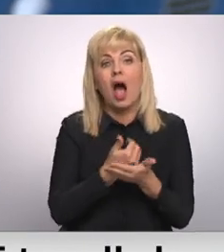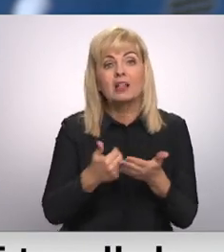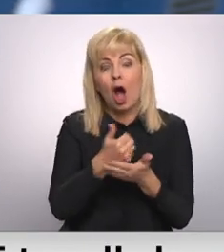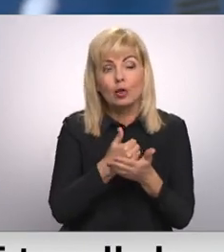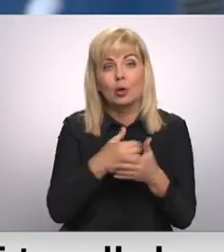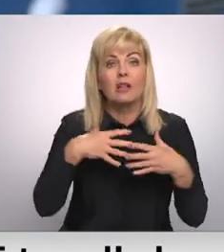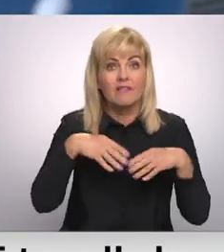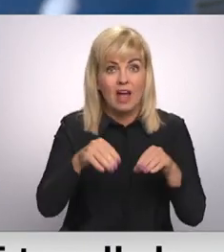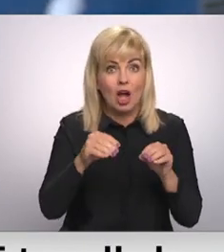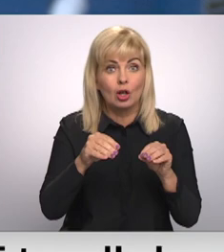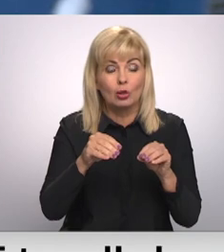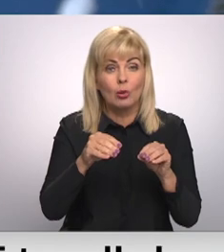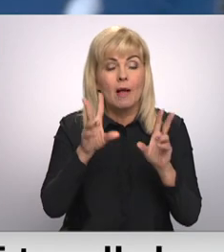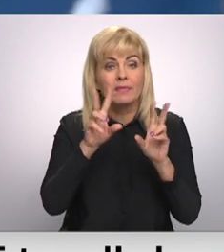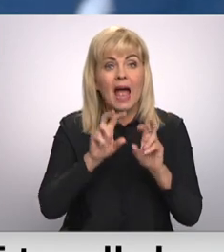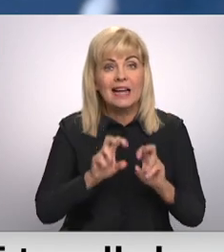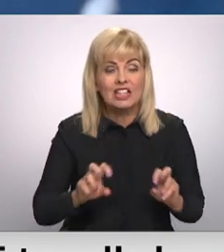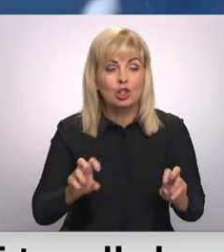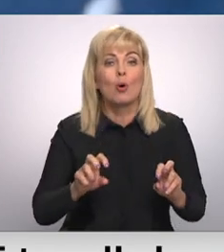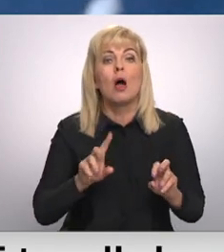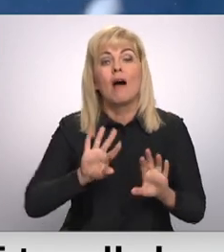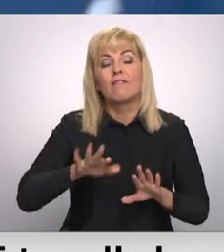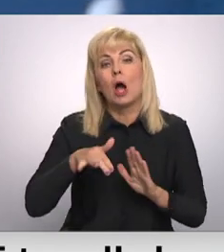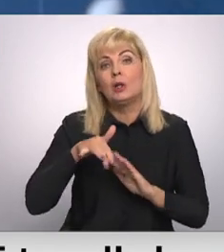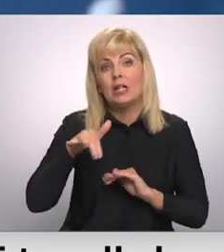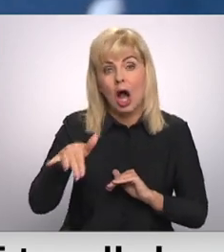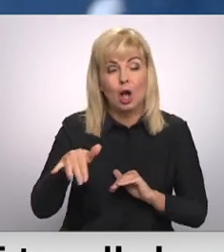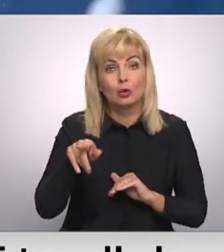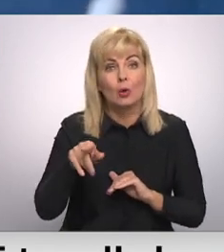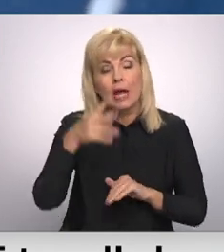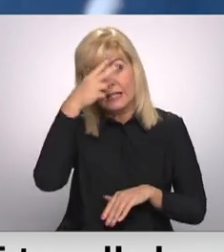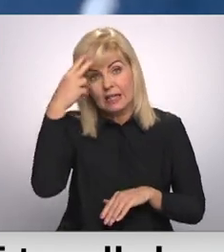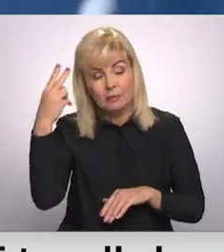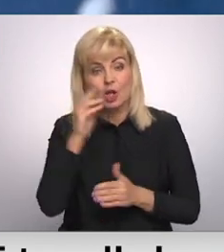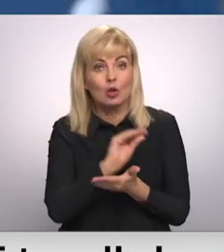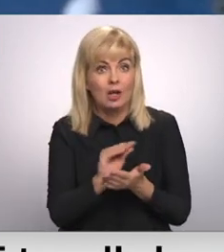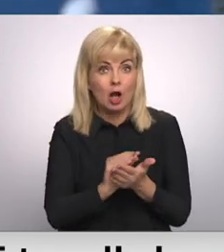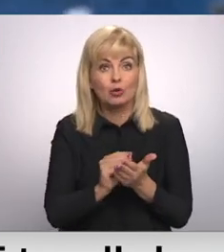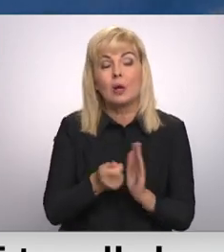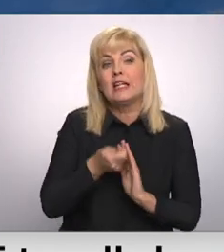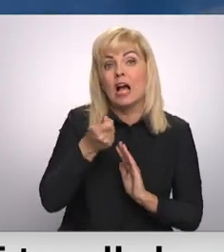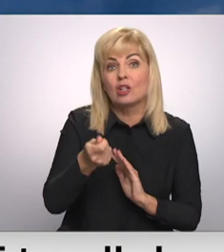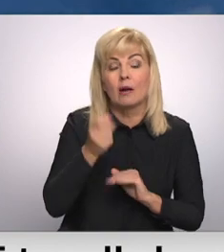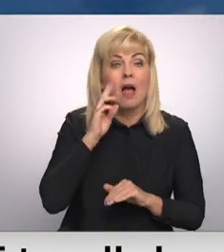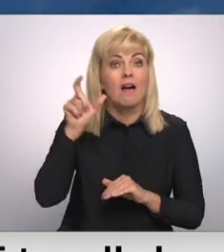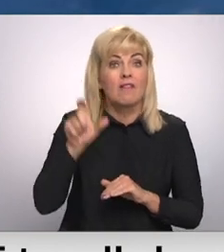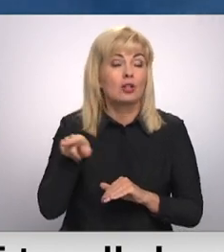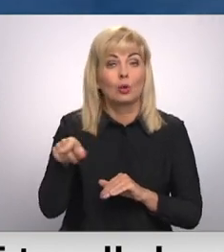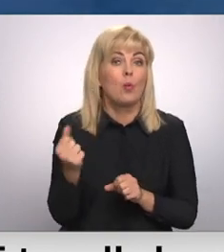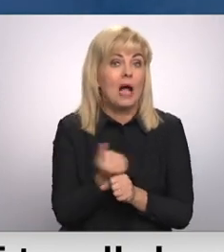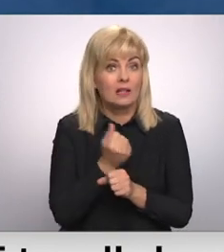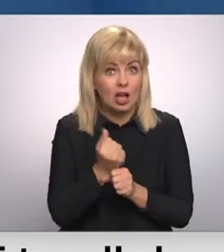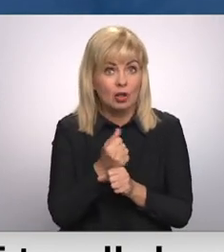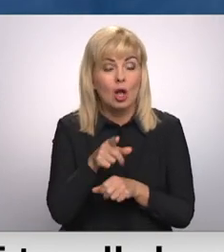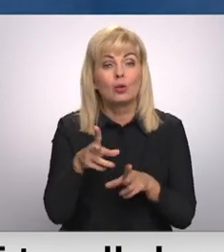atkārtoti veikt šo testu vai iet uz ģimnāziju rakstīt iesniegumu, kuru vecāks neizdarīja. Arī